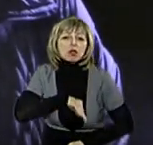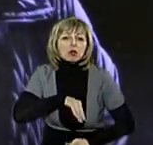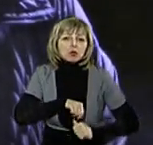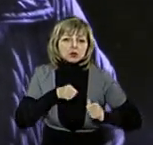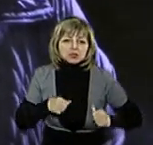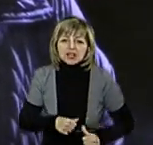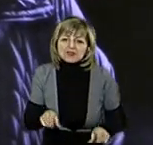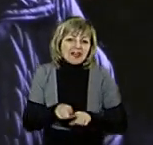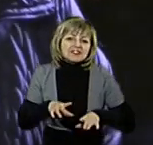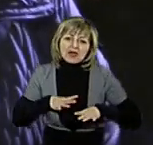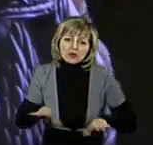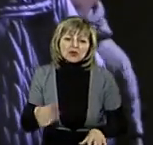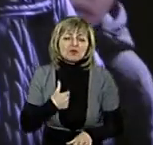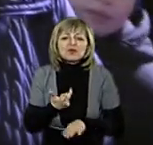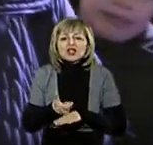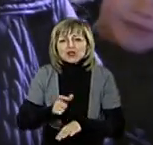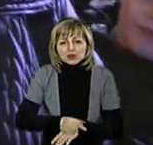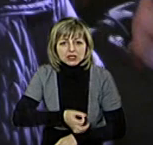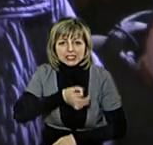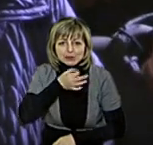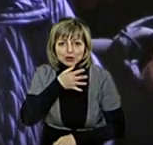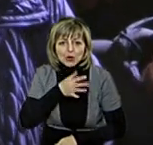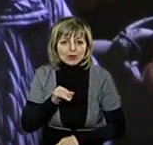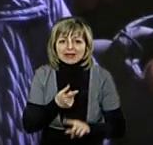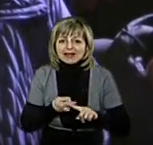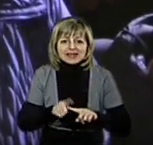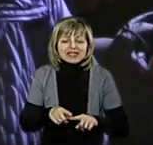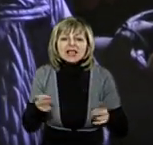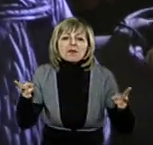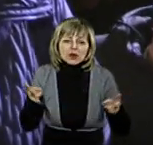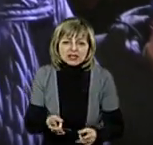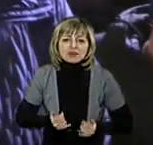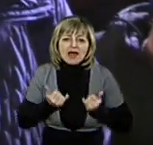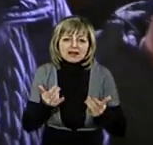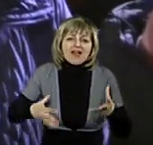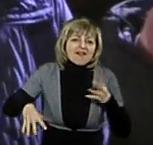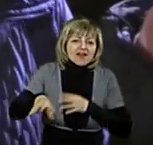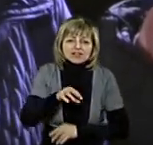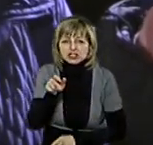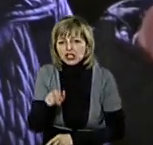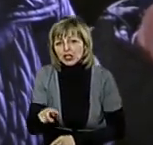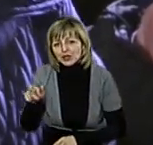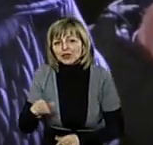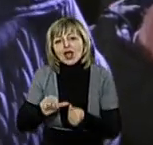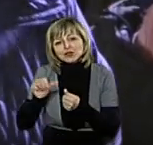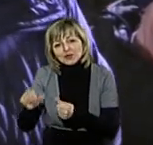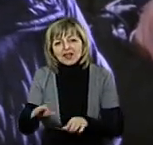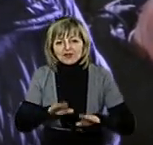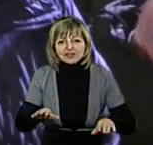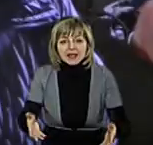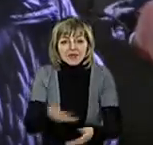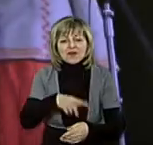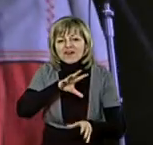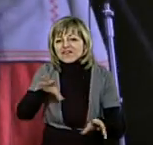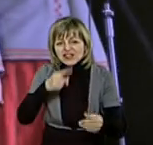ну, якось так не було. Мені дуже сподобалось і це дуже потрібно для всіх людей, для дітей особливо, бо ми всі